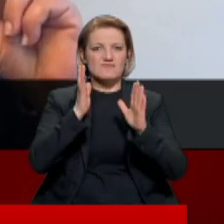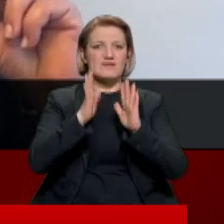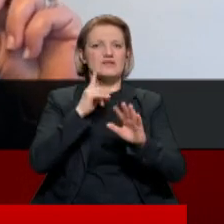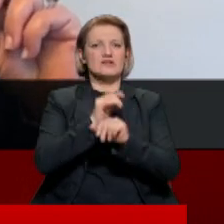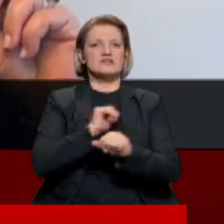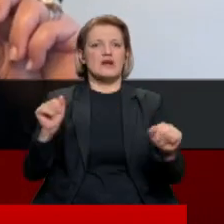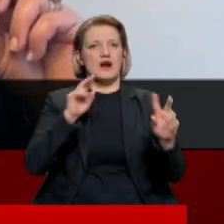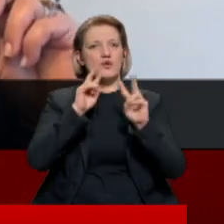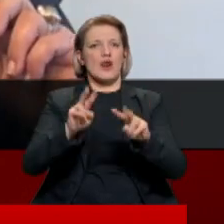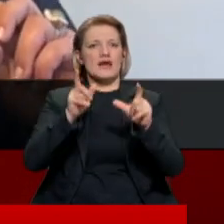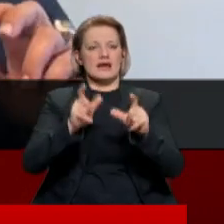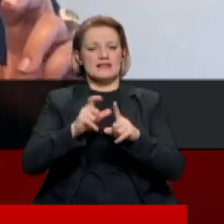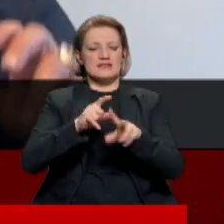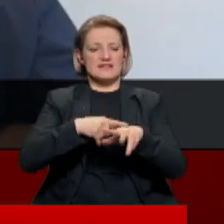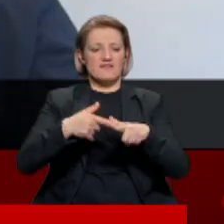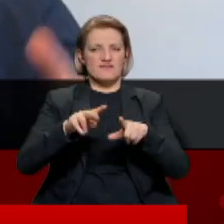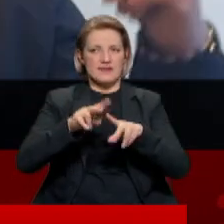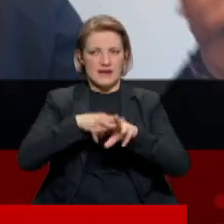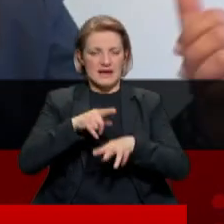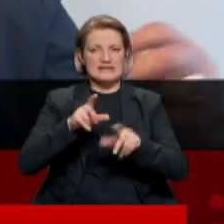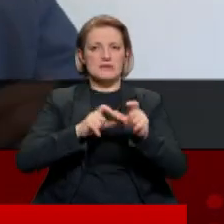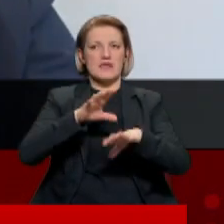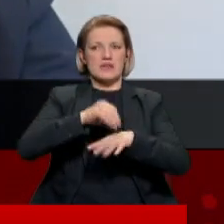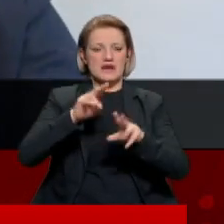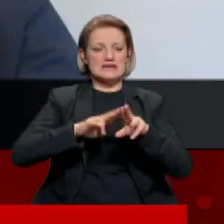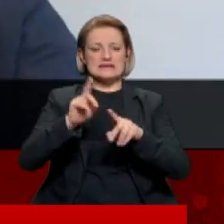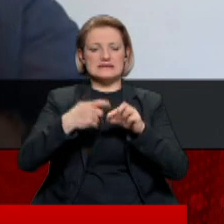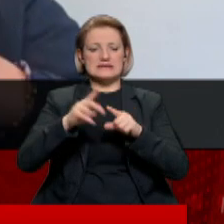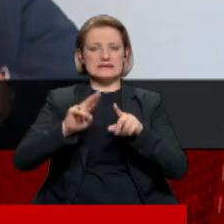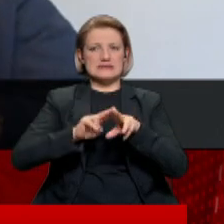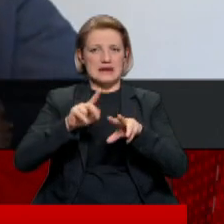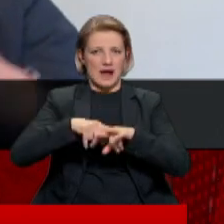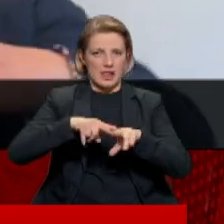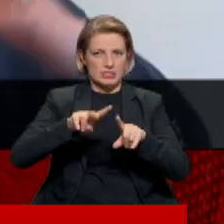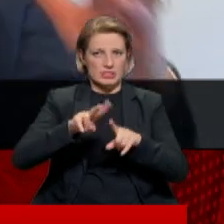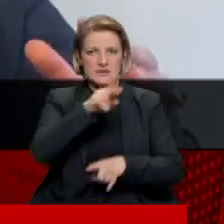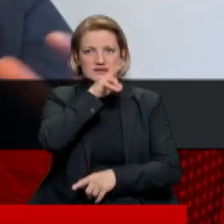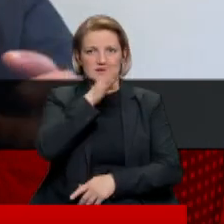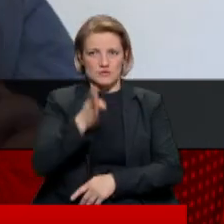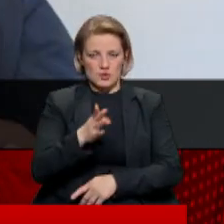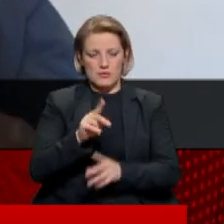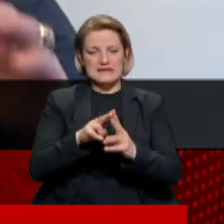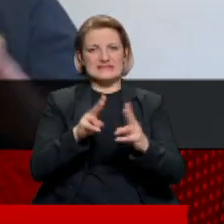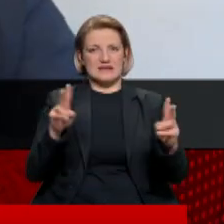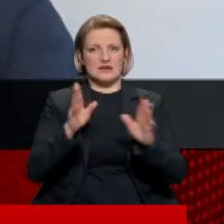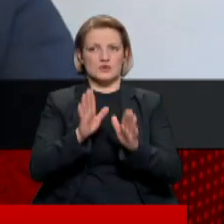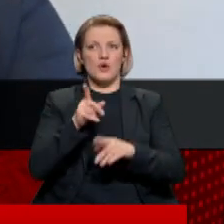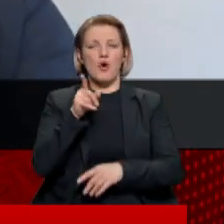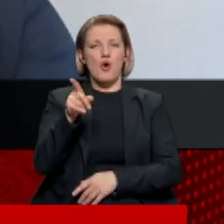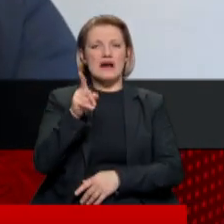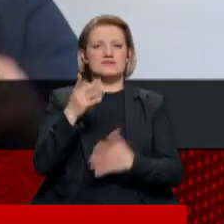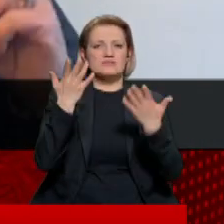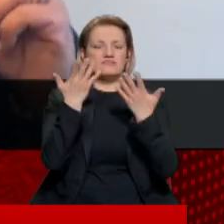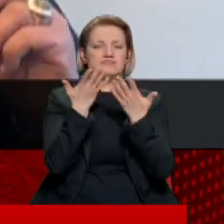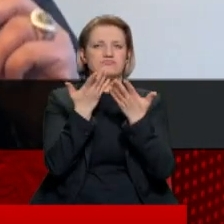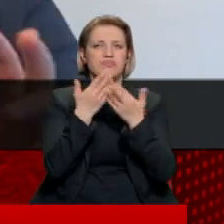yer oldu. Antakya, Defne, Samandağ, sonra Kırıkan, sonra İskenderun, sonra Arsuz, böyle sıralama gidiyor. Orası yerle